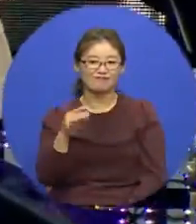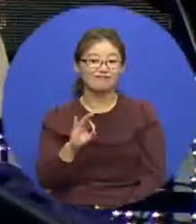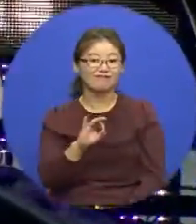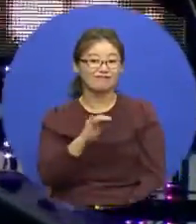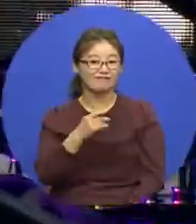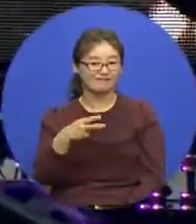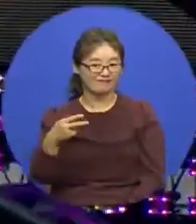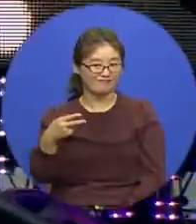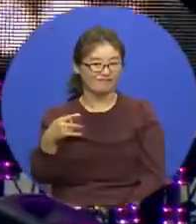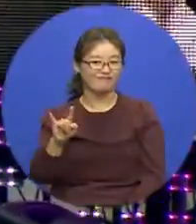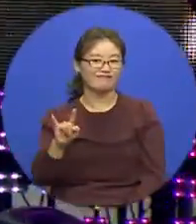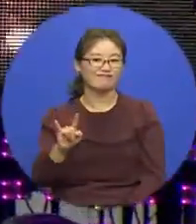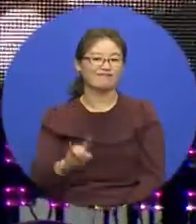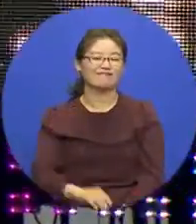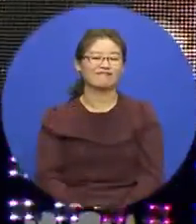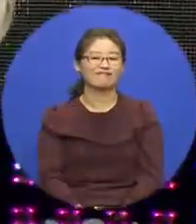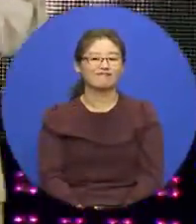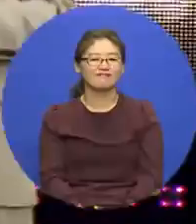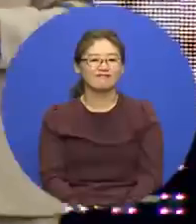영동대중대